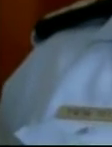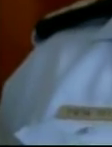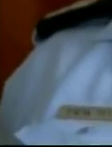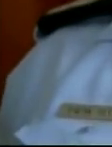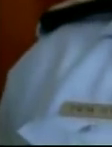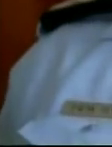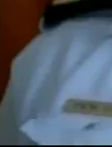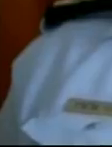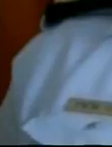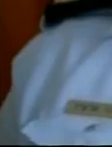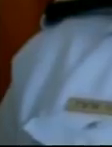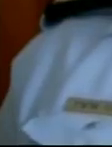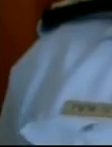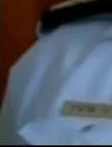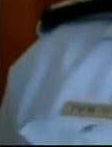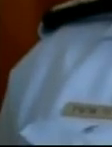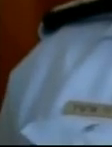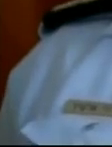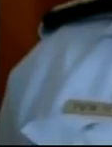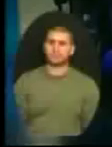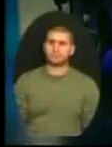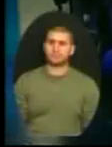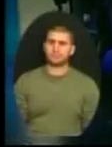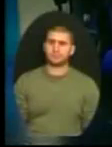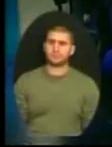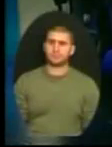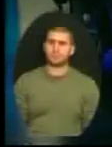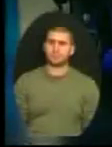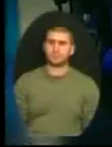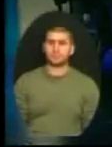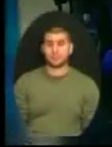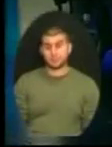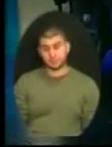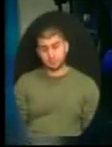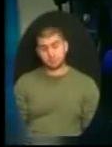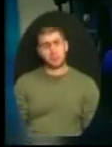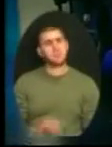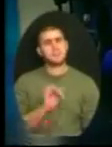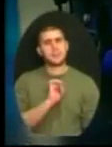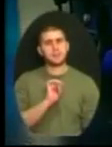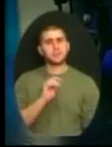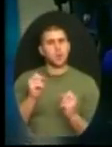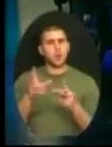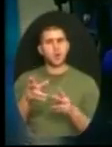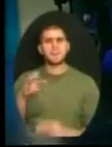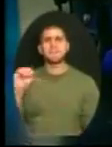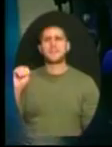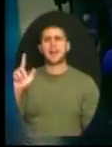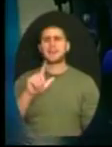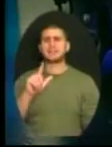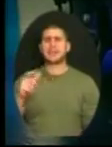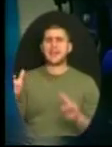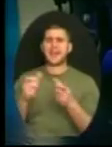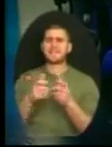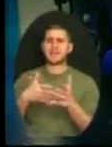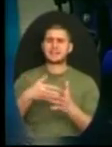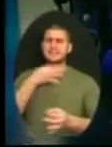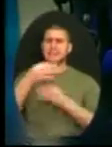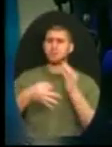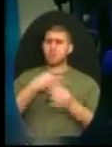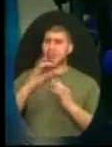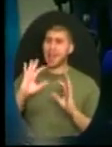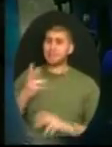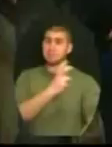זה הגורמים האלה, וככל הנראה מישהו צריך לשלם להם. כן, מנחם לזר מחברת פאנל שאל עבורנו,